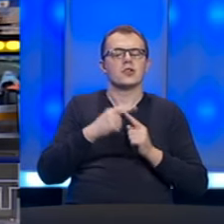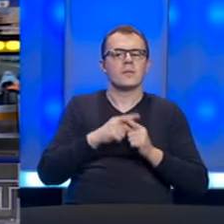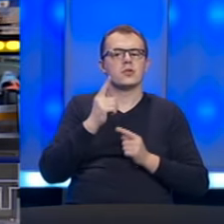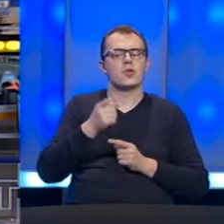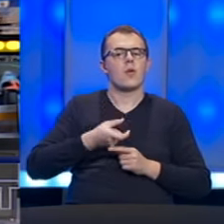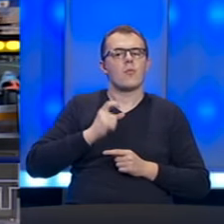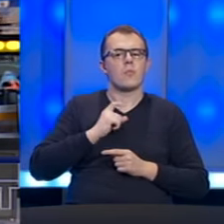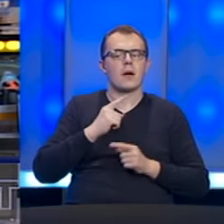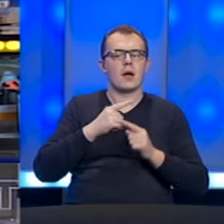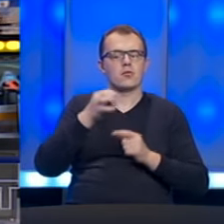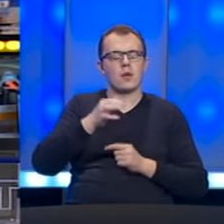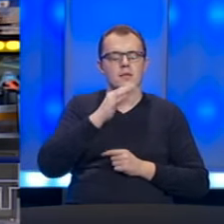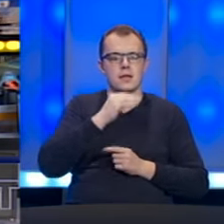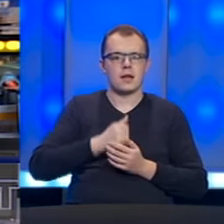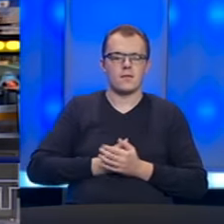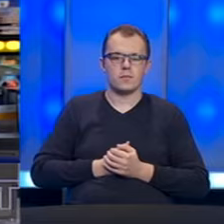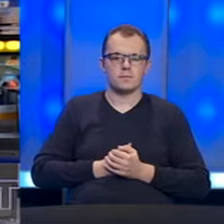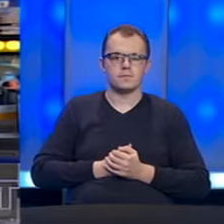MUP-a kantona Sarajevo.